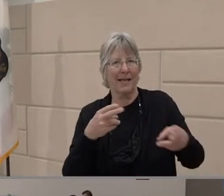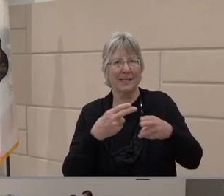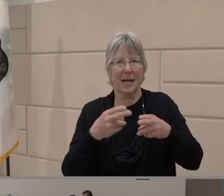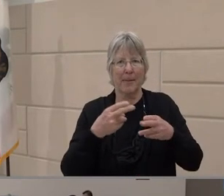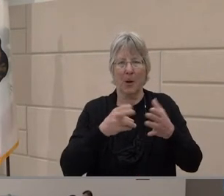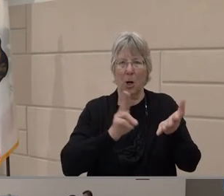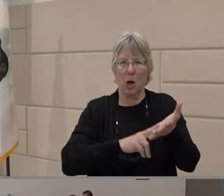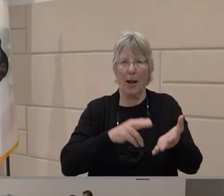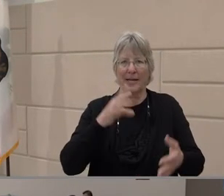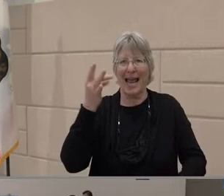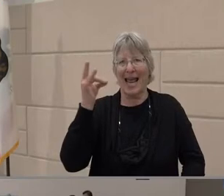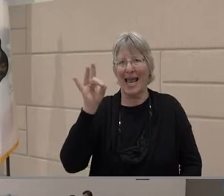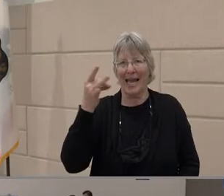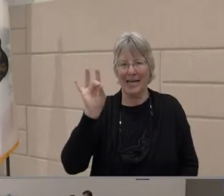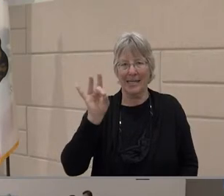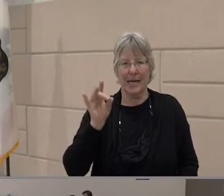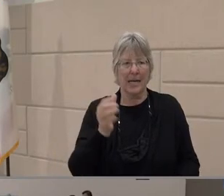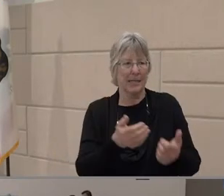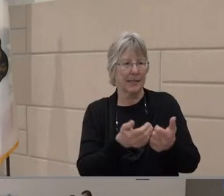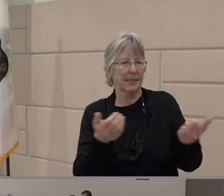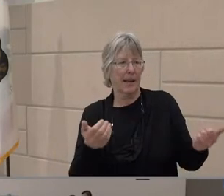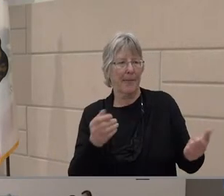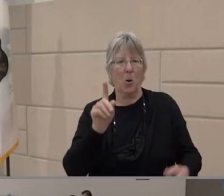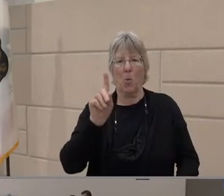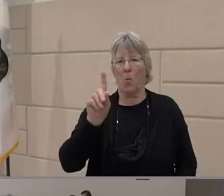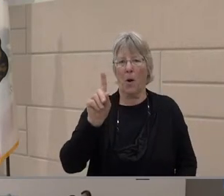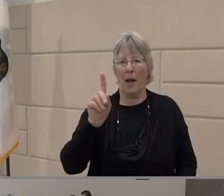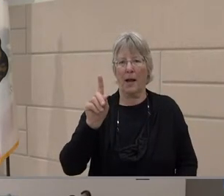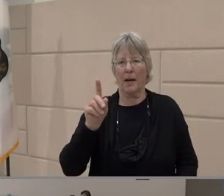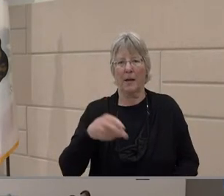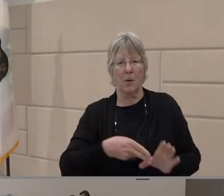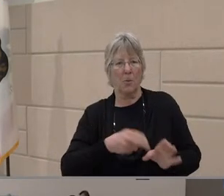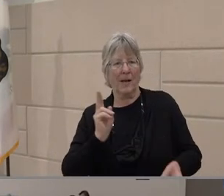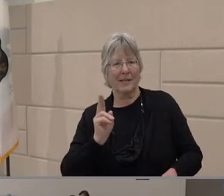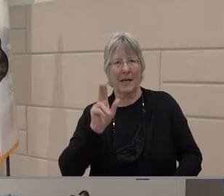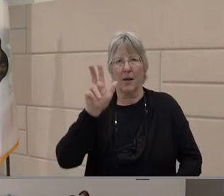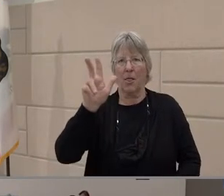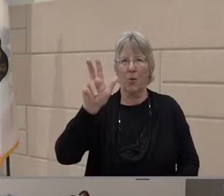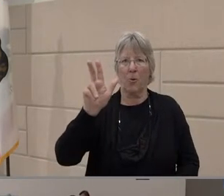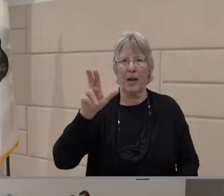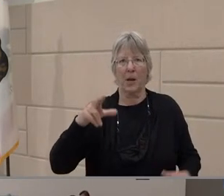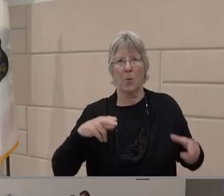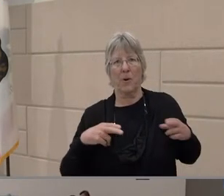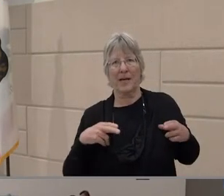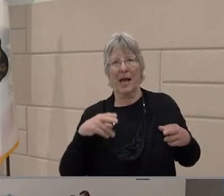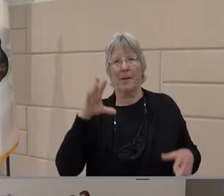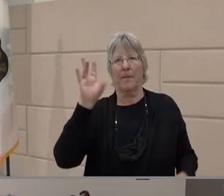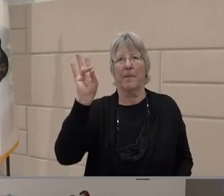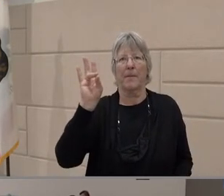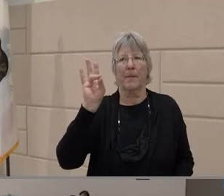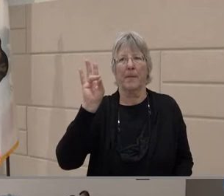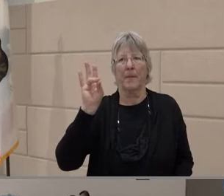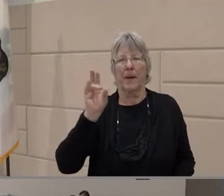មានឈប់ប្រសិន18នាក់មានការចូលត្រាត់7នាក់មានការ